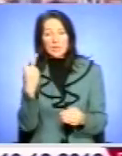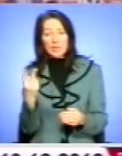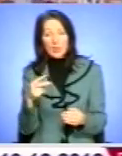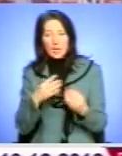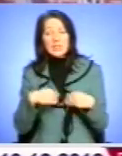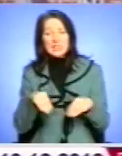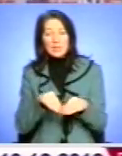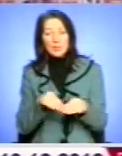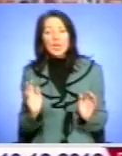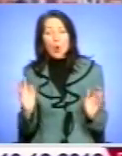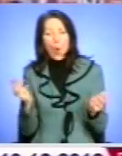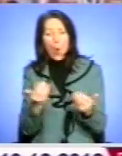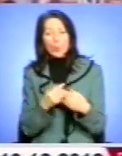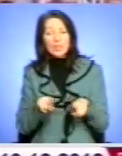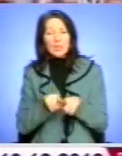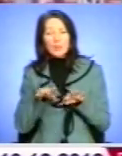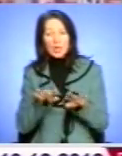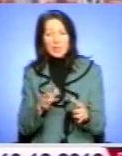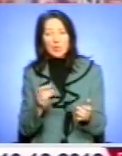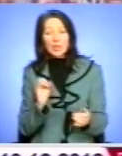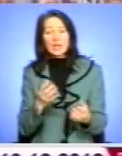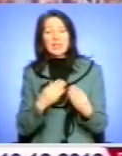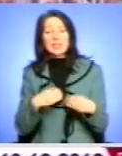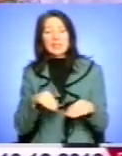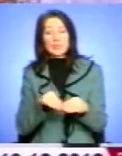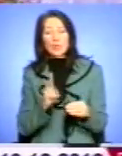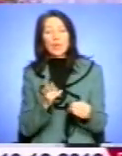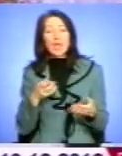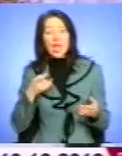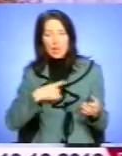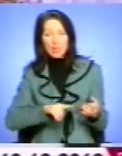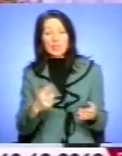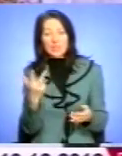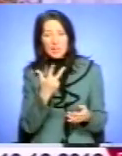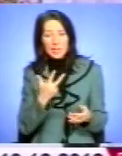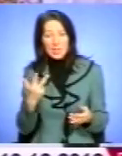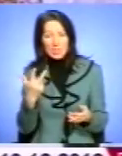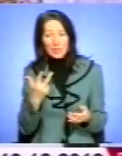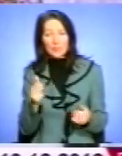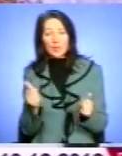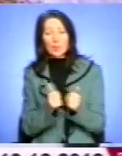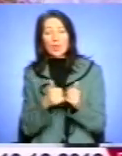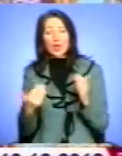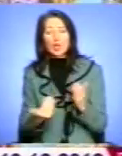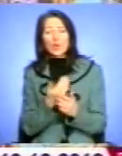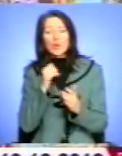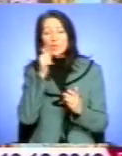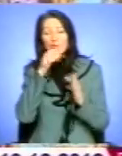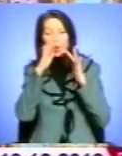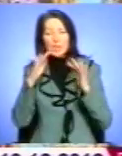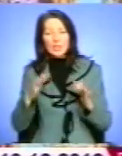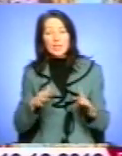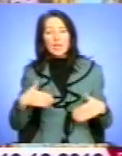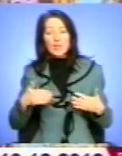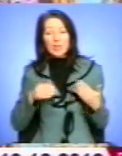ну, охоплять такими акціями, і сім'ї, в яких народилися трійки. Біля новорічної ялинки вітання дітям передав Святий Миколай